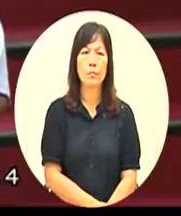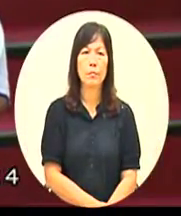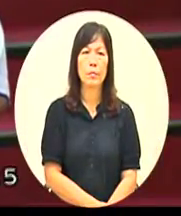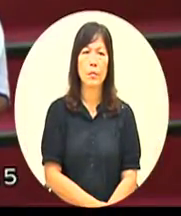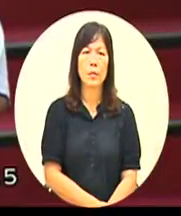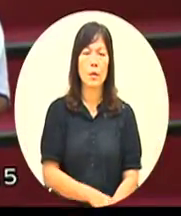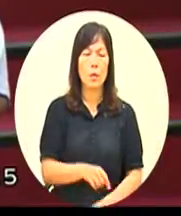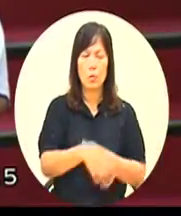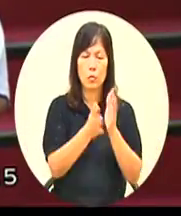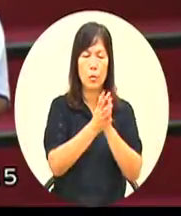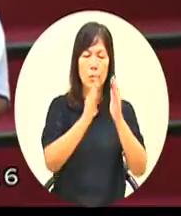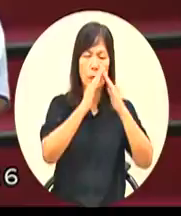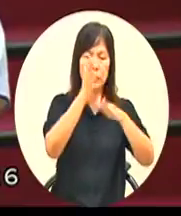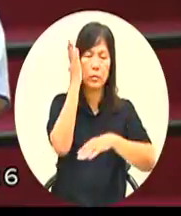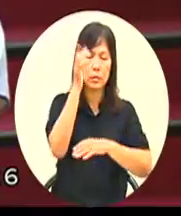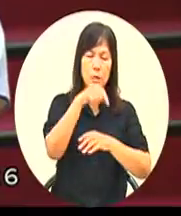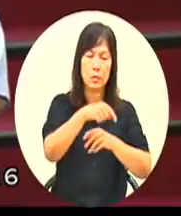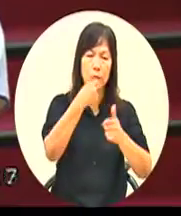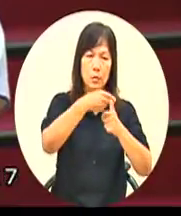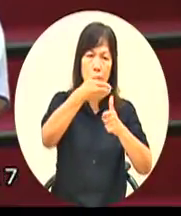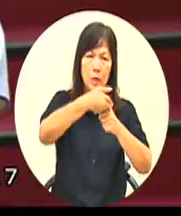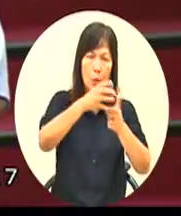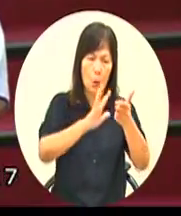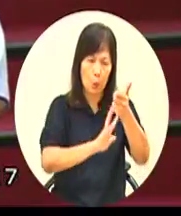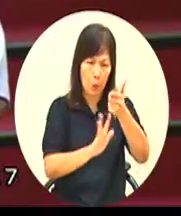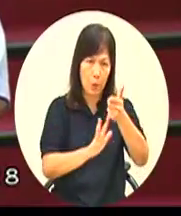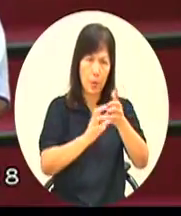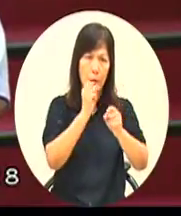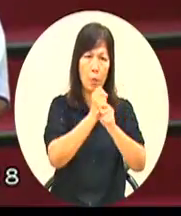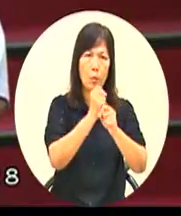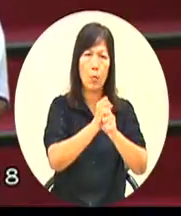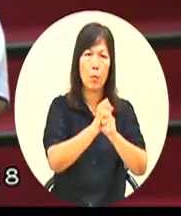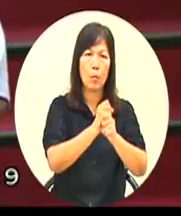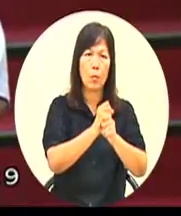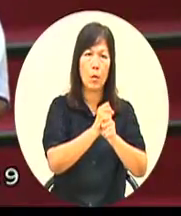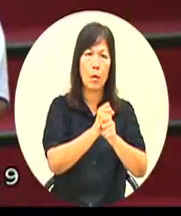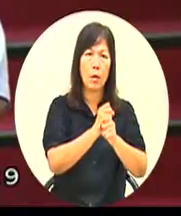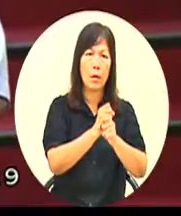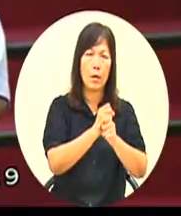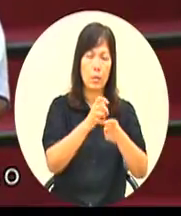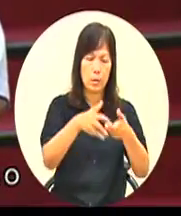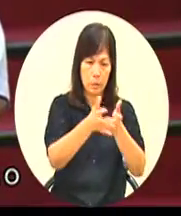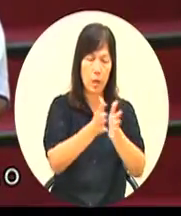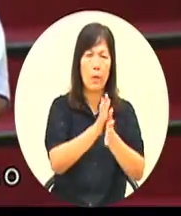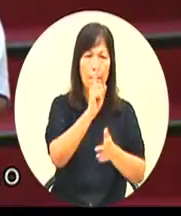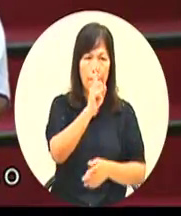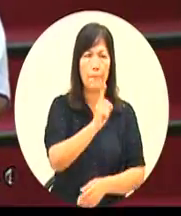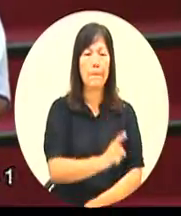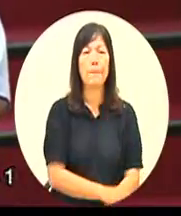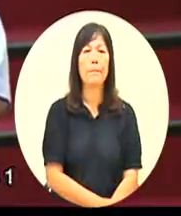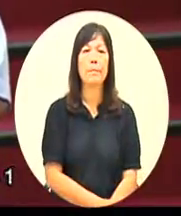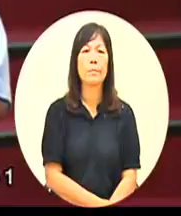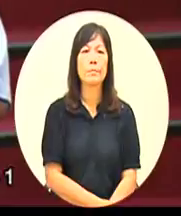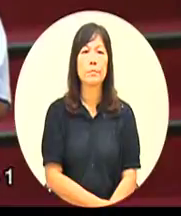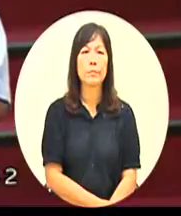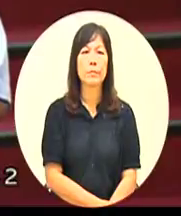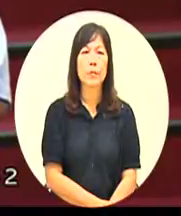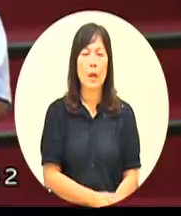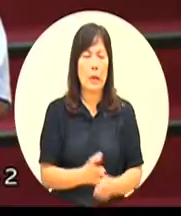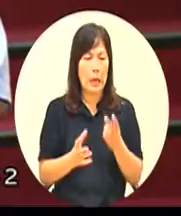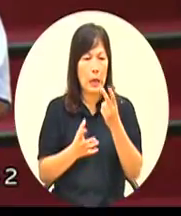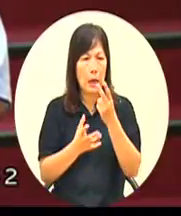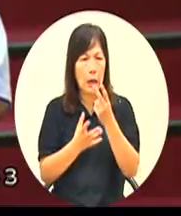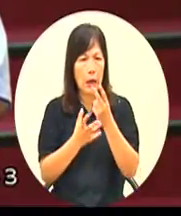市政府教育体制运作下的教育单位。合并之